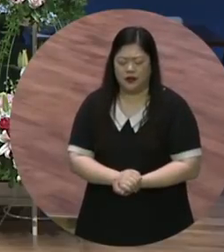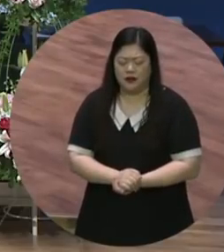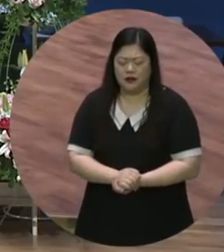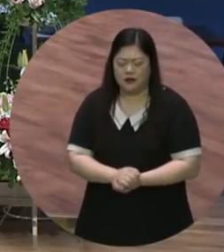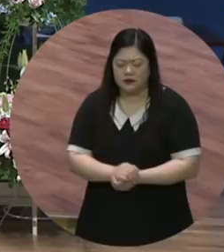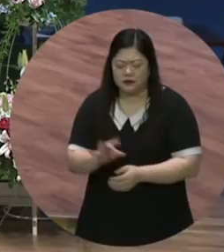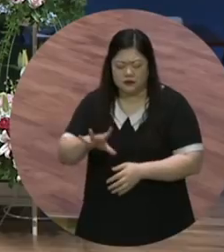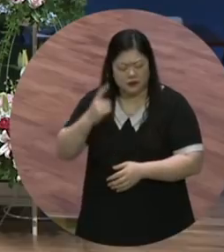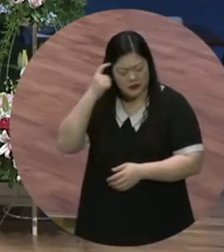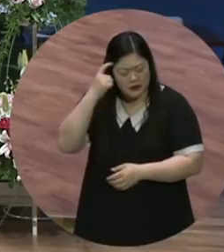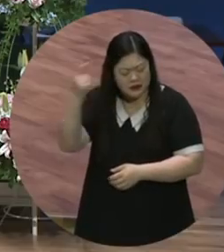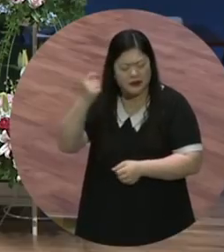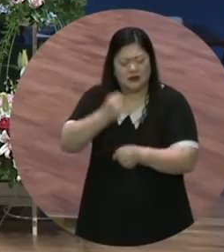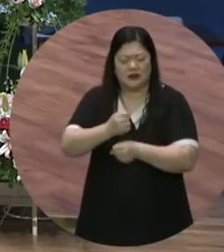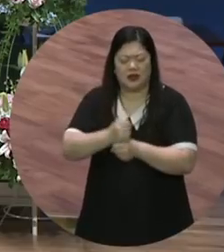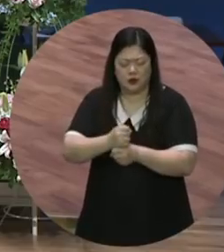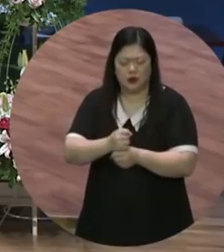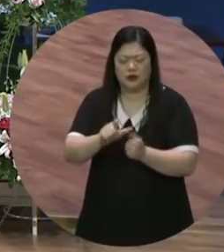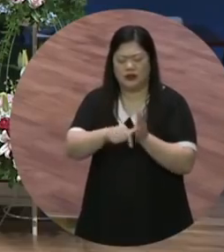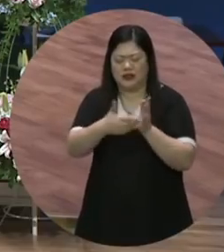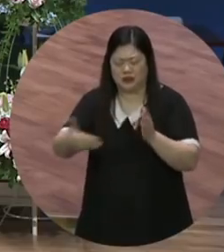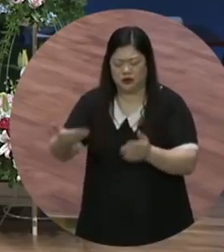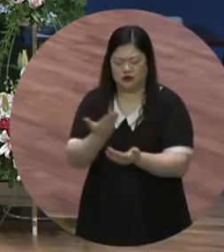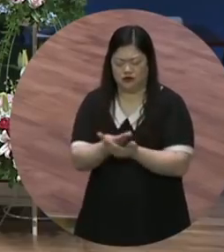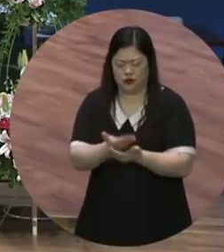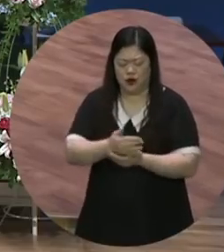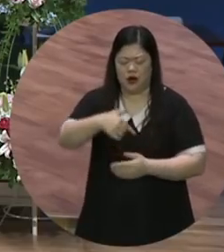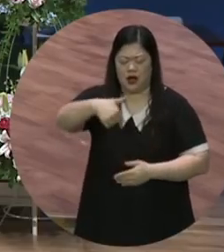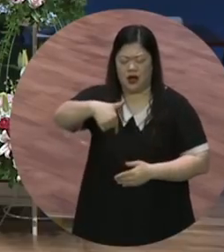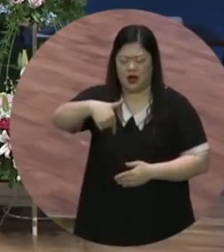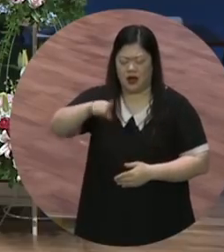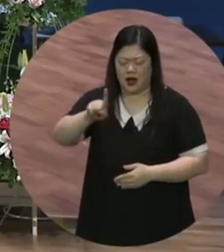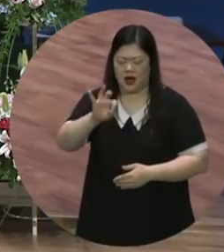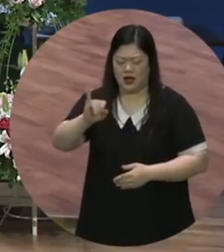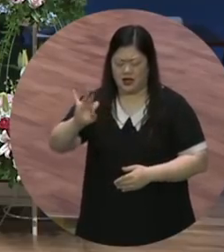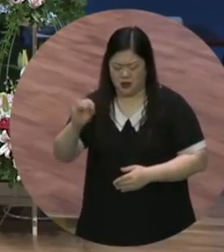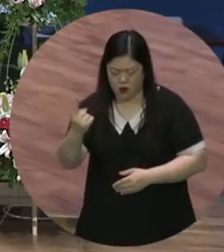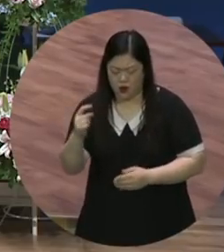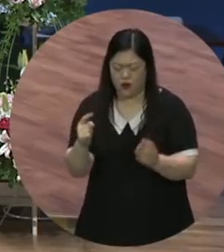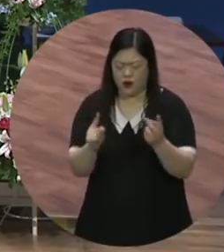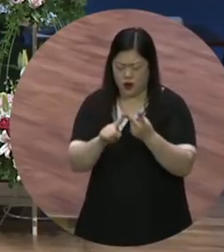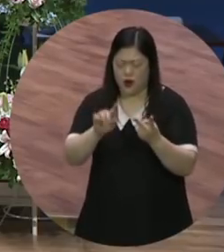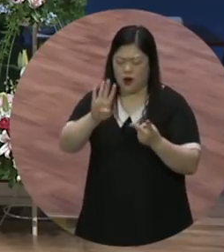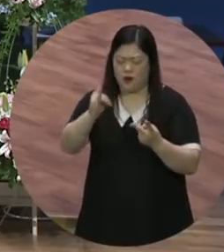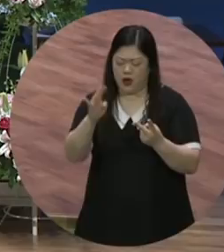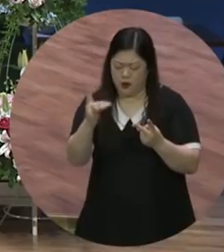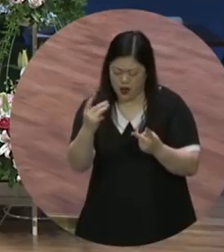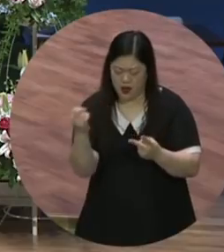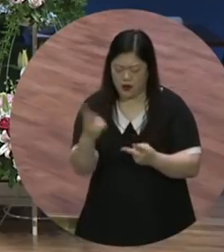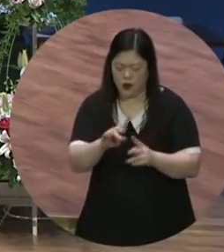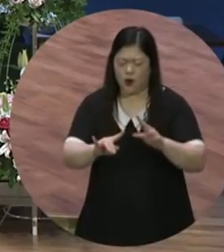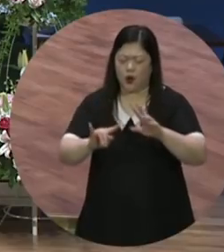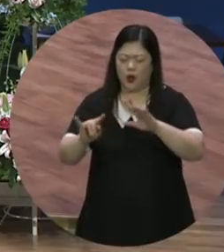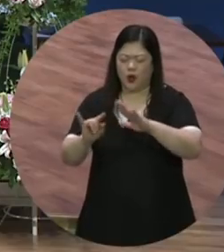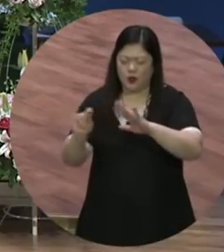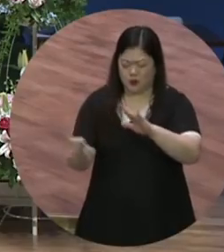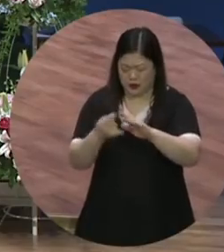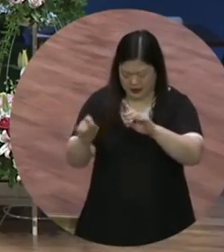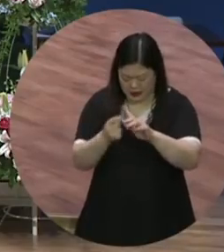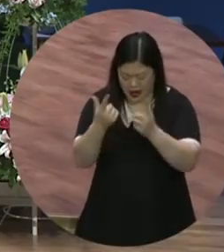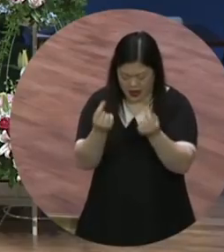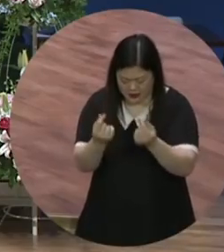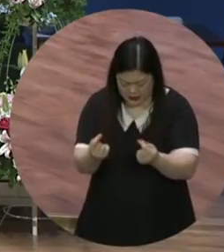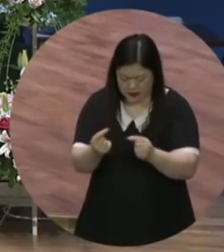허락하여 주시옵고 가이오 베베 브리스부가 받았던 축복을 전 성도가 맛볼 수 있는 해가 되게 인도하여